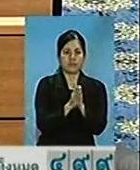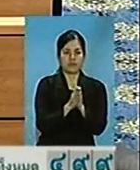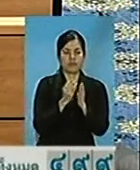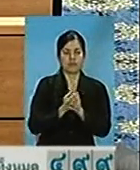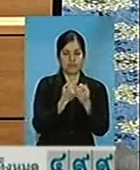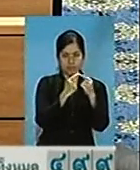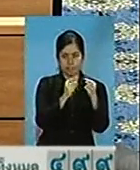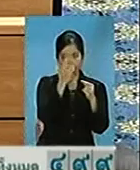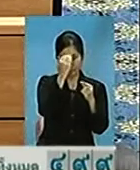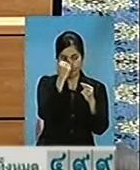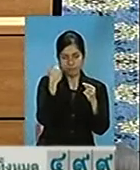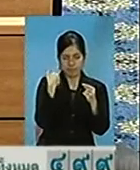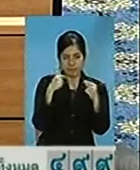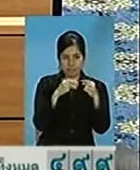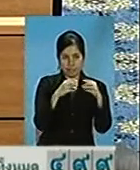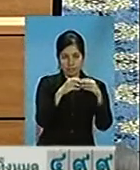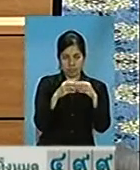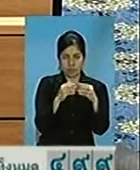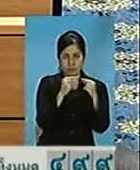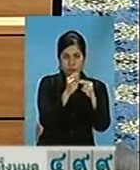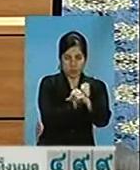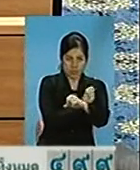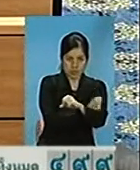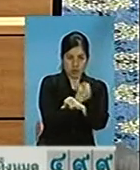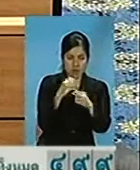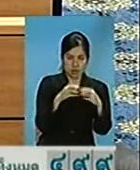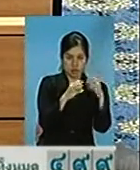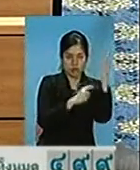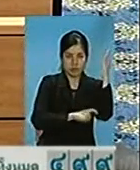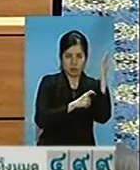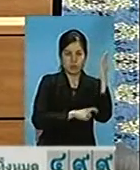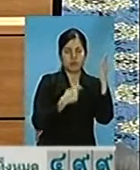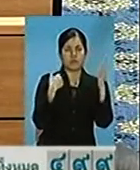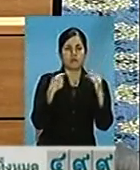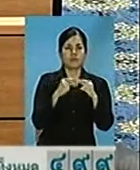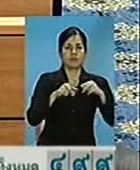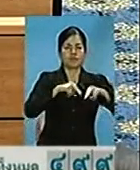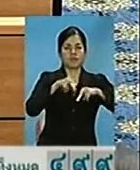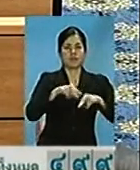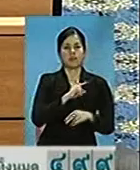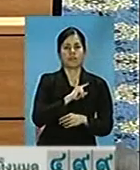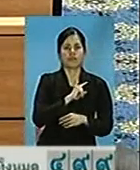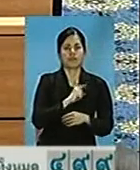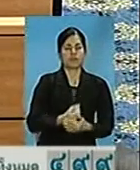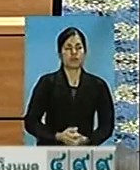ามีสภาพเข้ามาต่อรองดูแลกับเขาถึงขนา